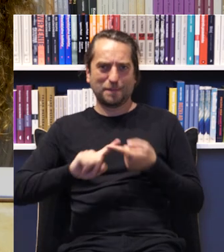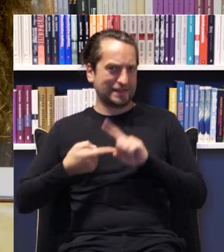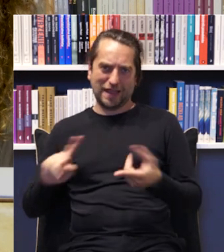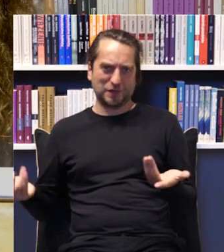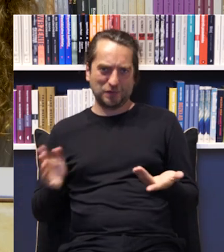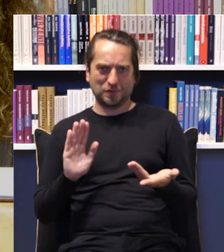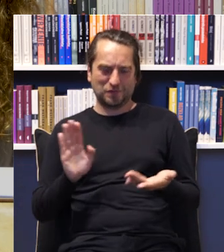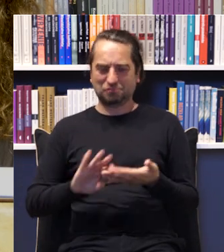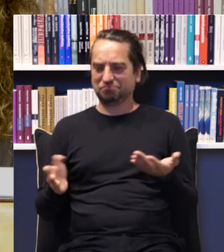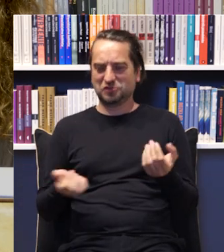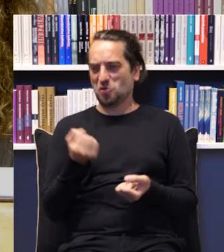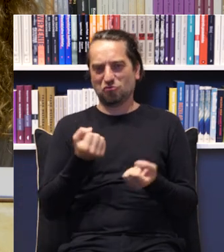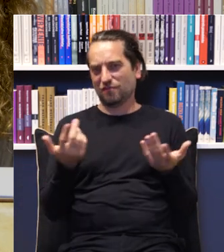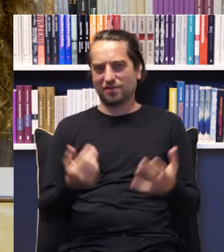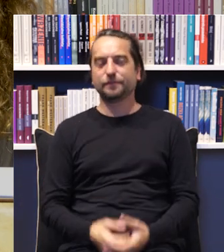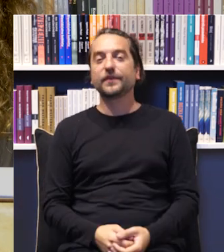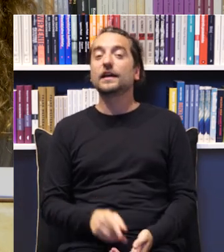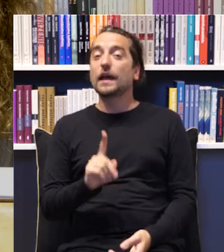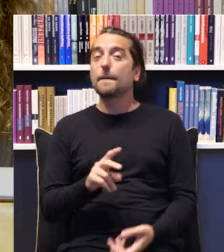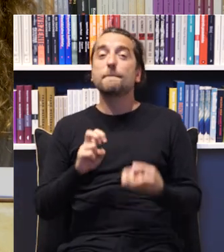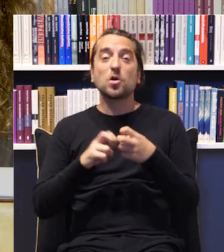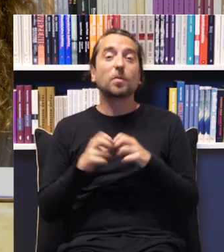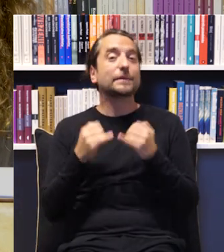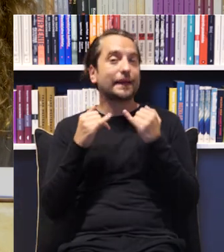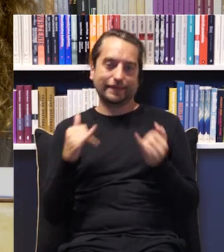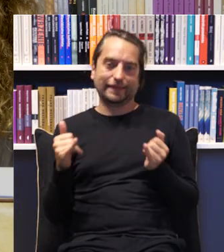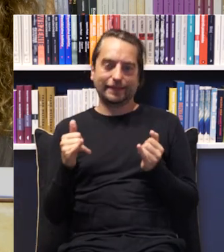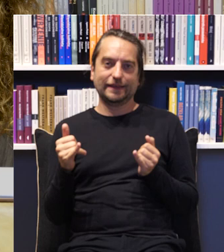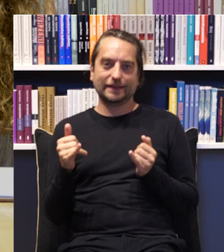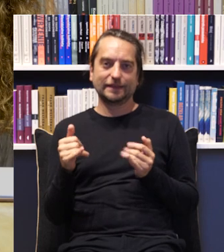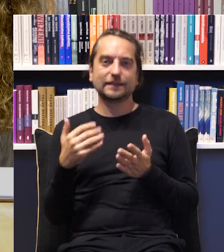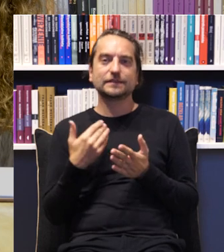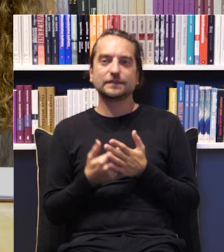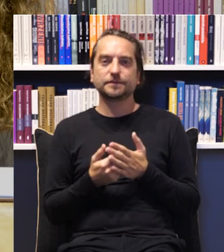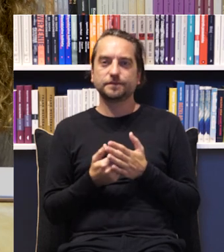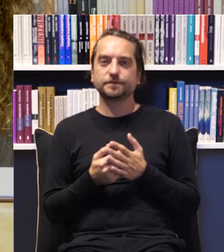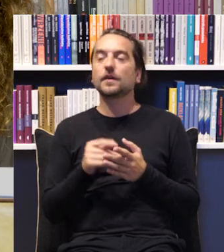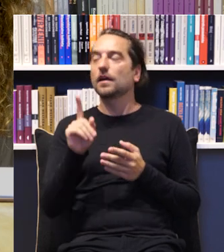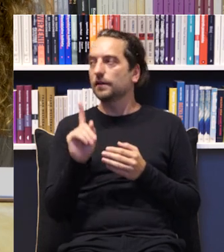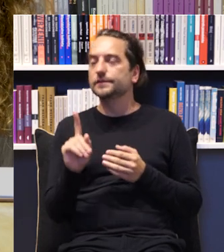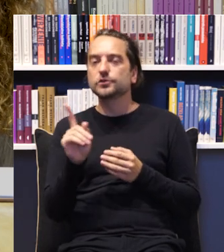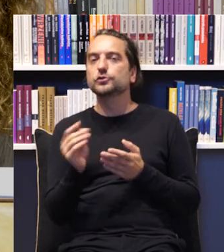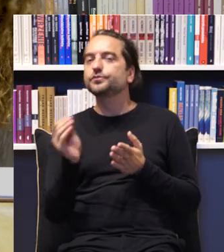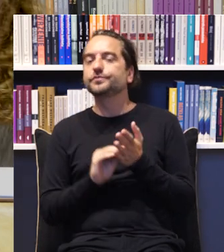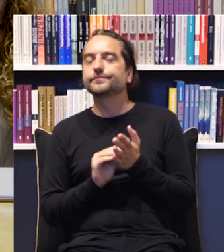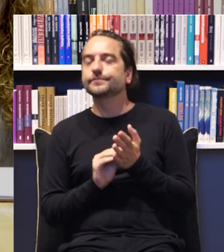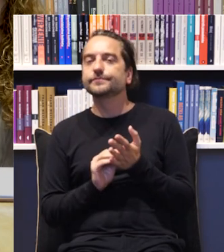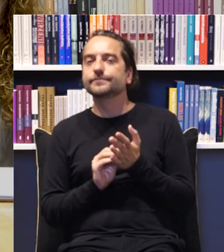no nie? I wydaje mi się, że problem polega głównie na tym, jeżeli chodzi